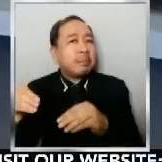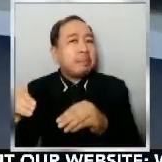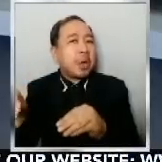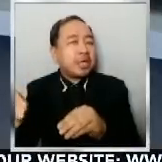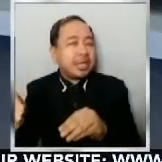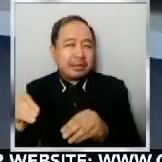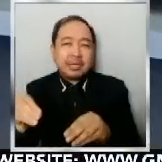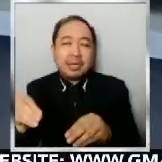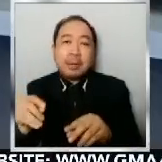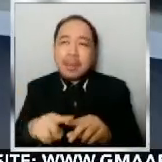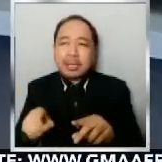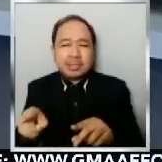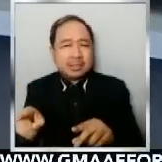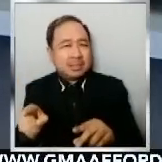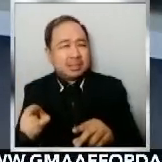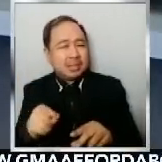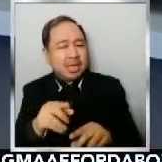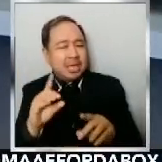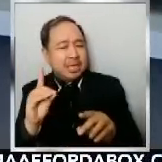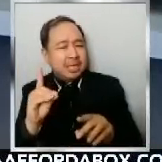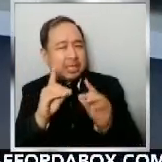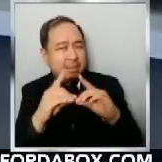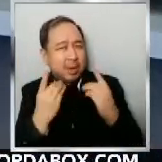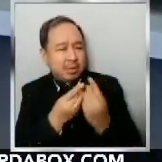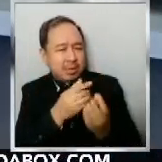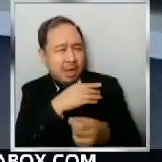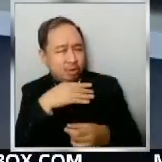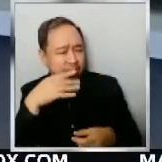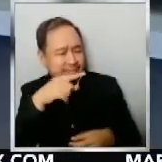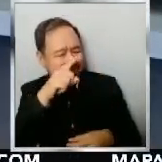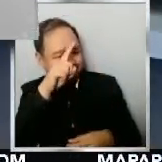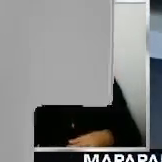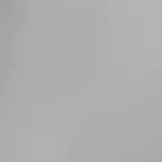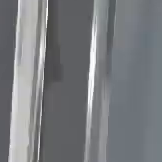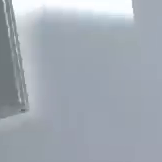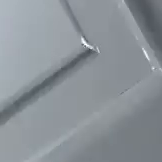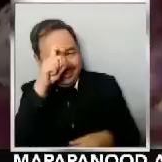may hinala ang Agriculture Department. Nakatutok si Leigh Alvin.